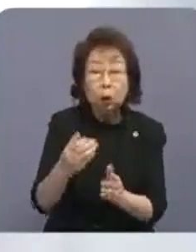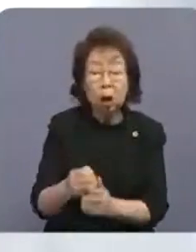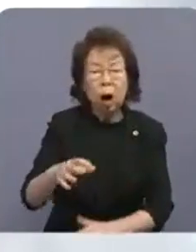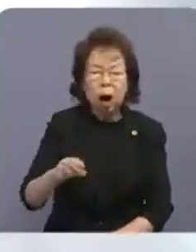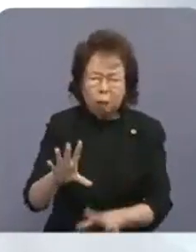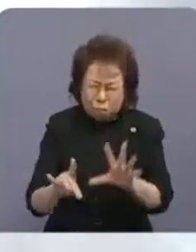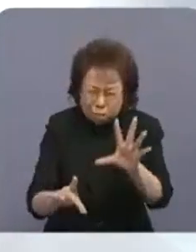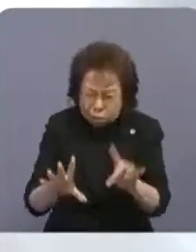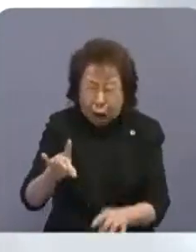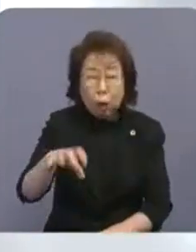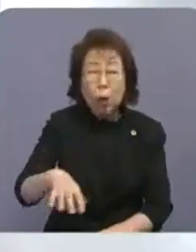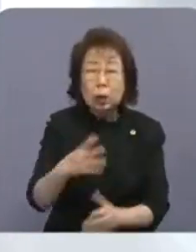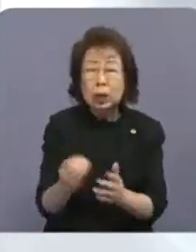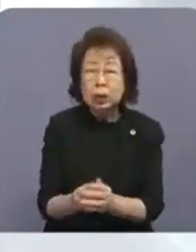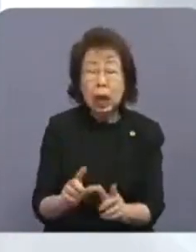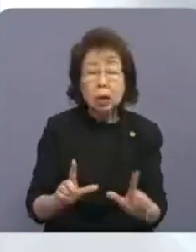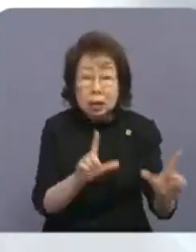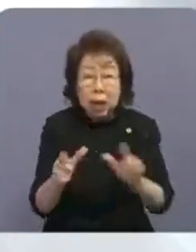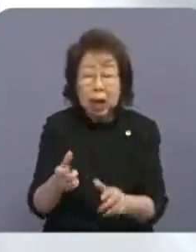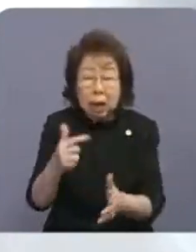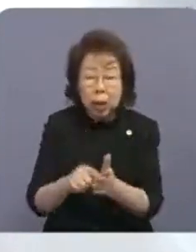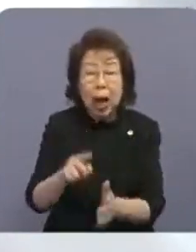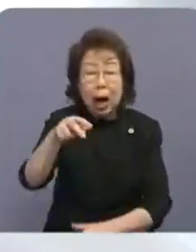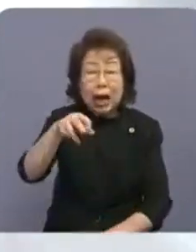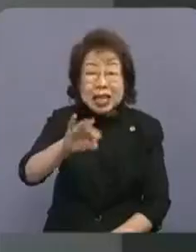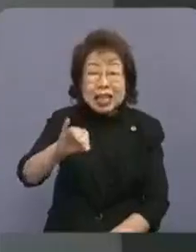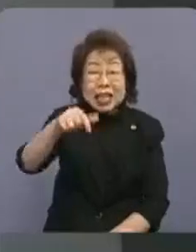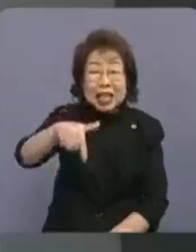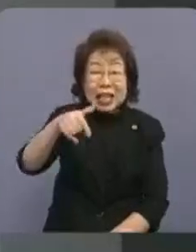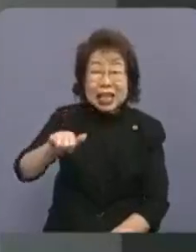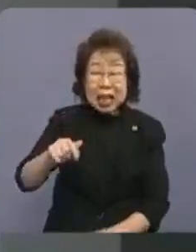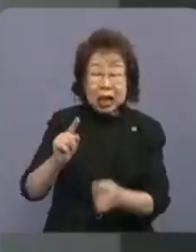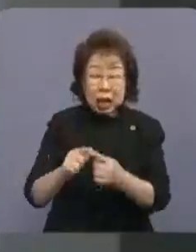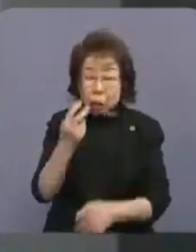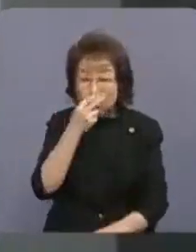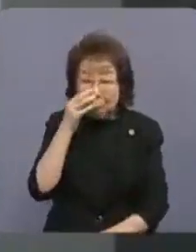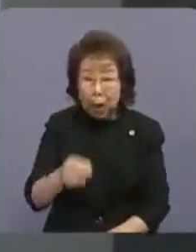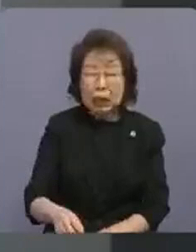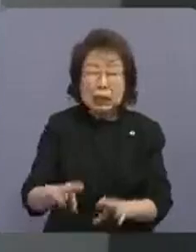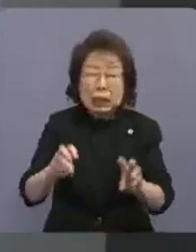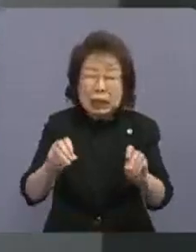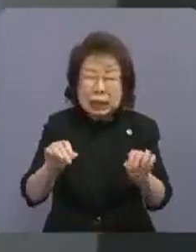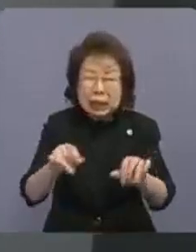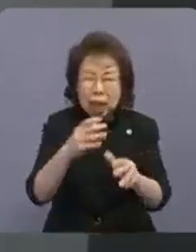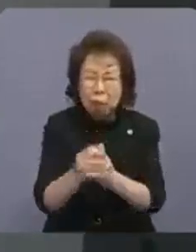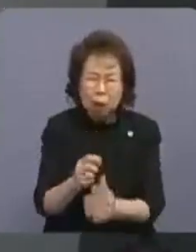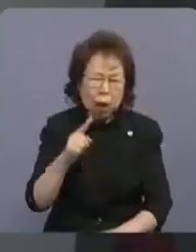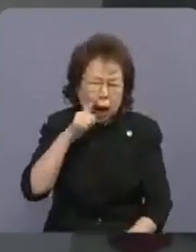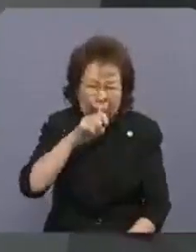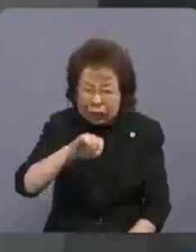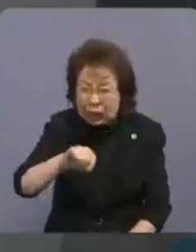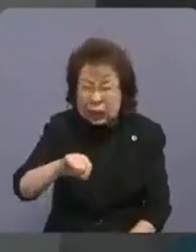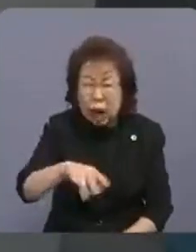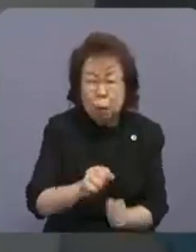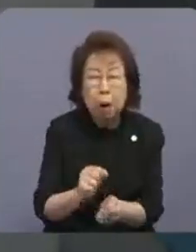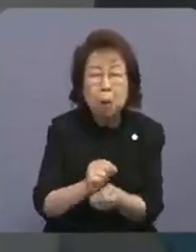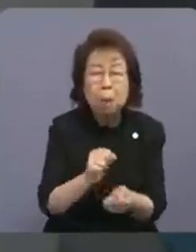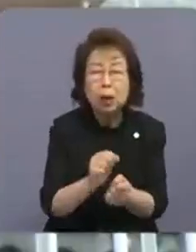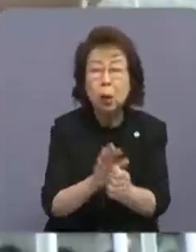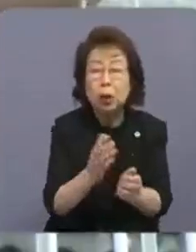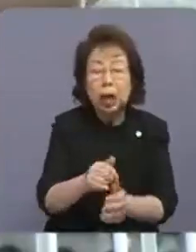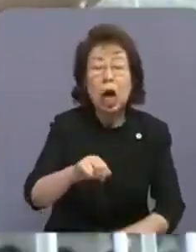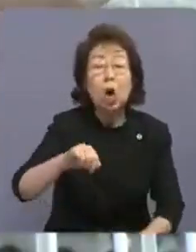척박한 환경 속에서도 살아남는 이끼에 주목했습니다. 사막처럼 변해 토양 미생물과 번식을 돕는